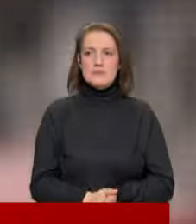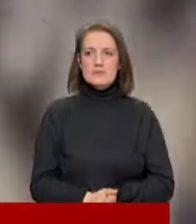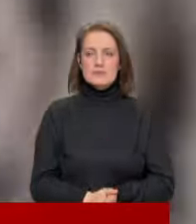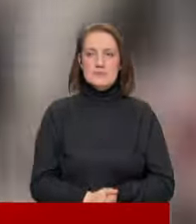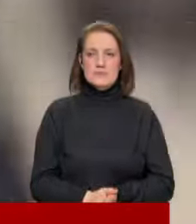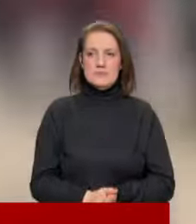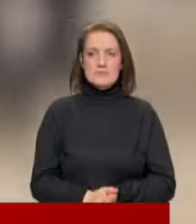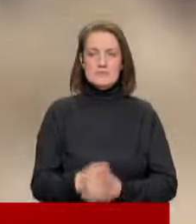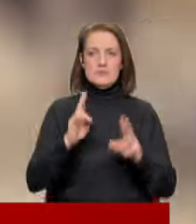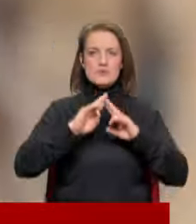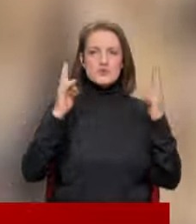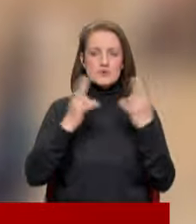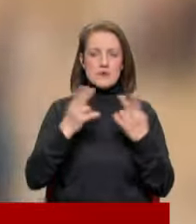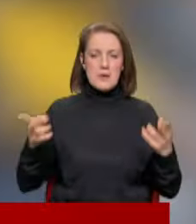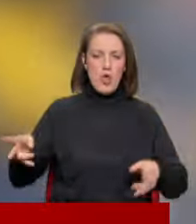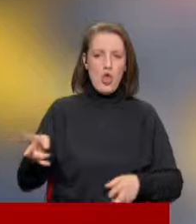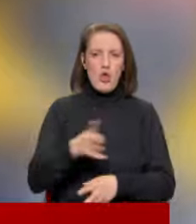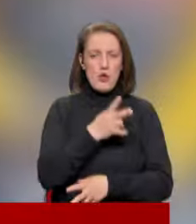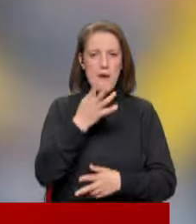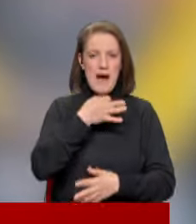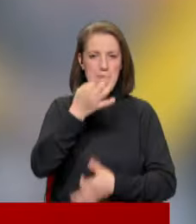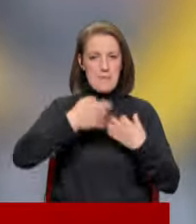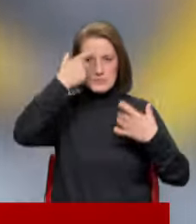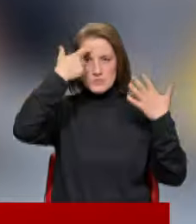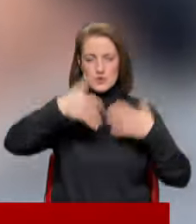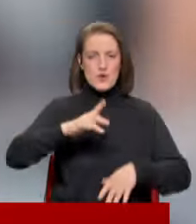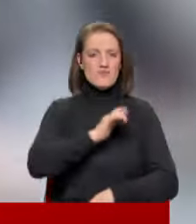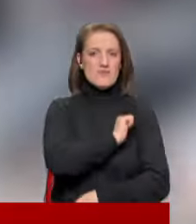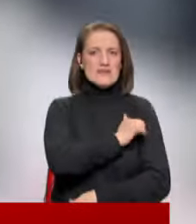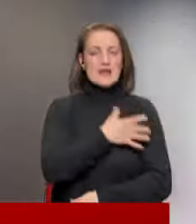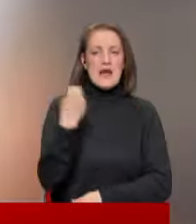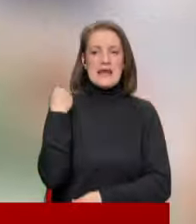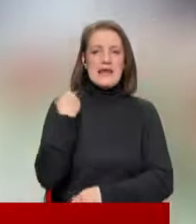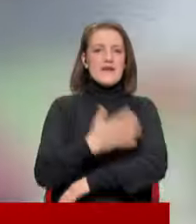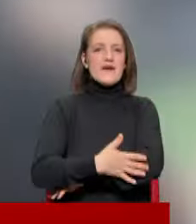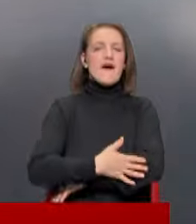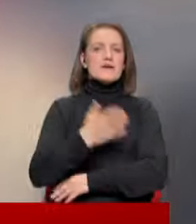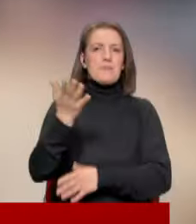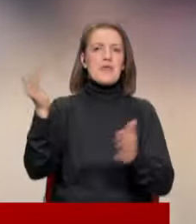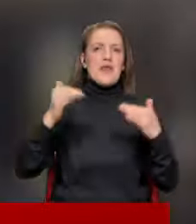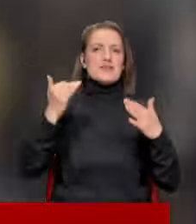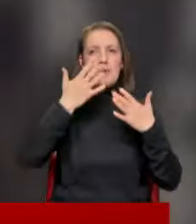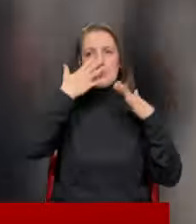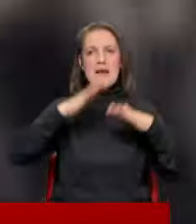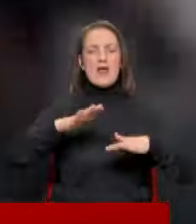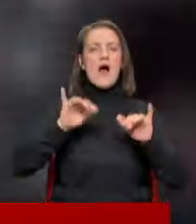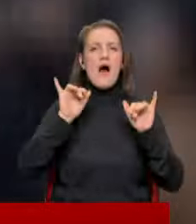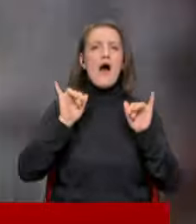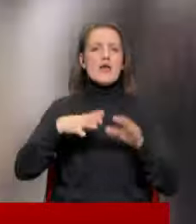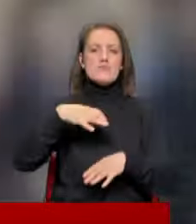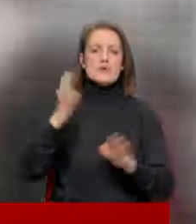aktardı dünya katliam haberiyle sarsılırken filistinliler yeni yardım geleceği beklentisiyle aynı bölgede